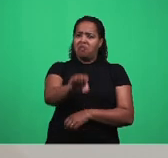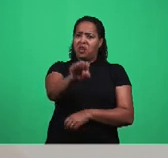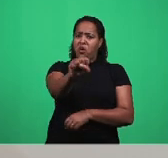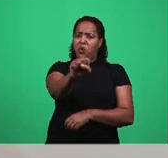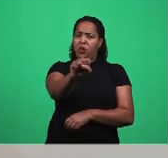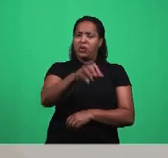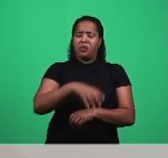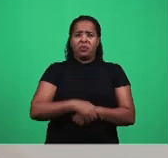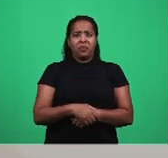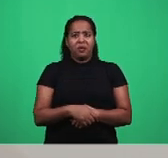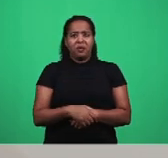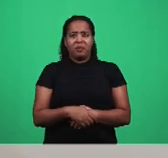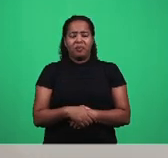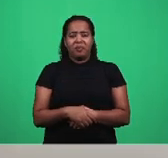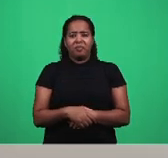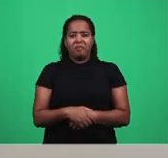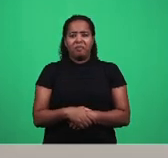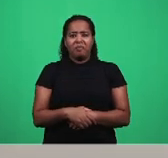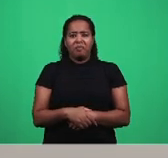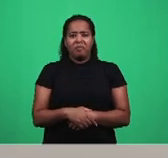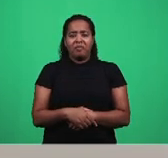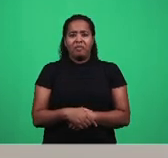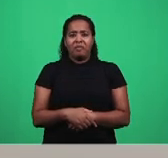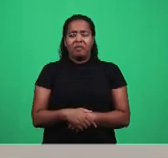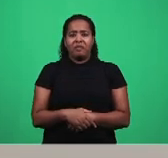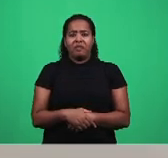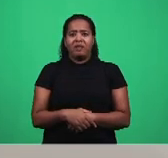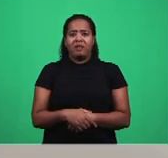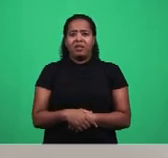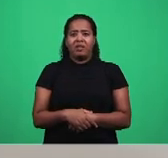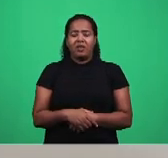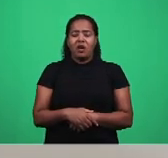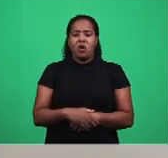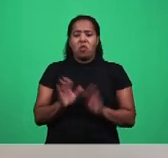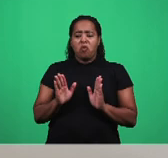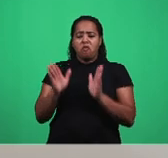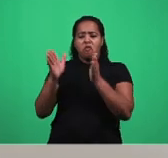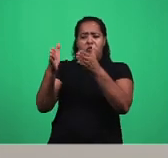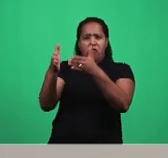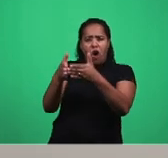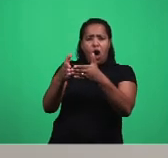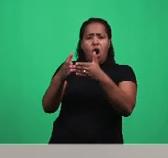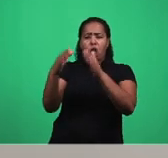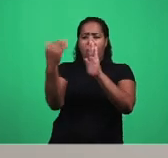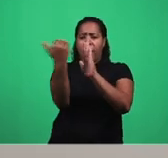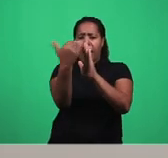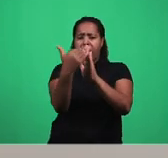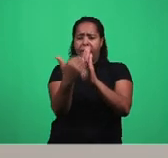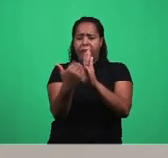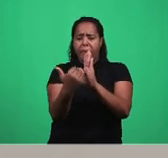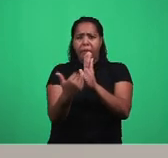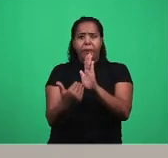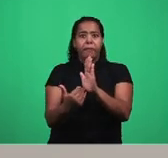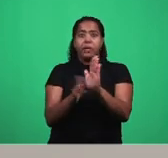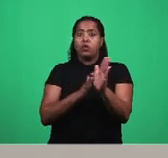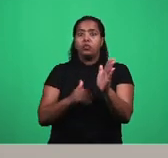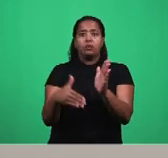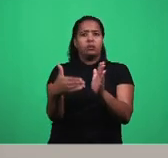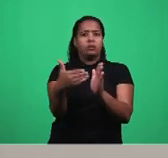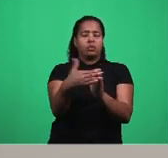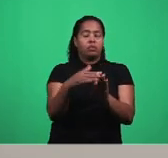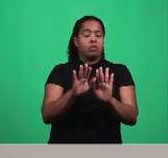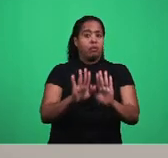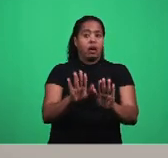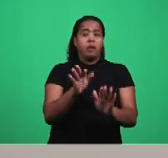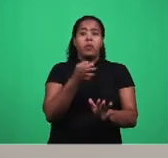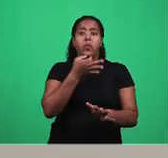Des améliorations sont des détails ici et d'autres choses. Mais je fais une suggestion.